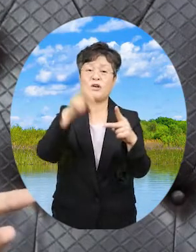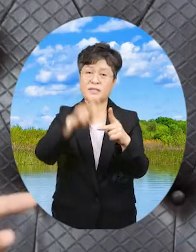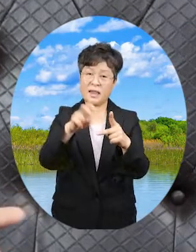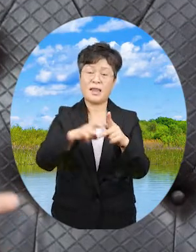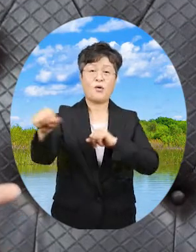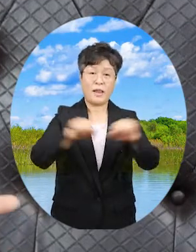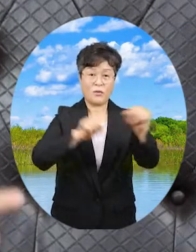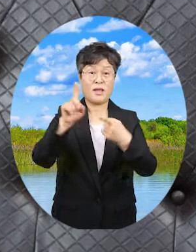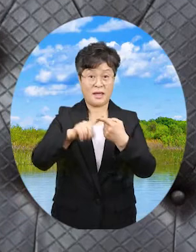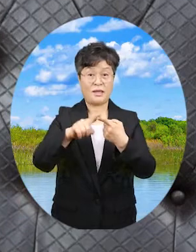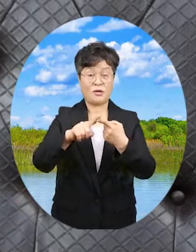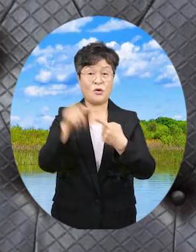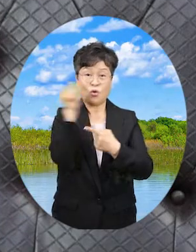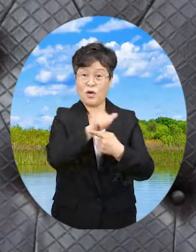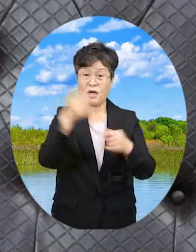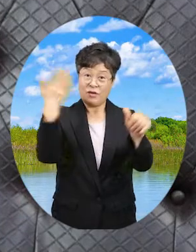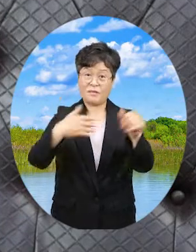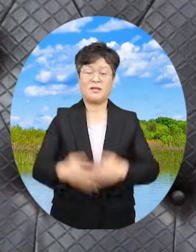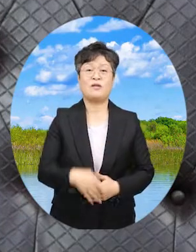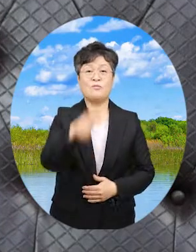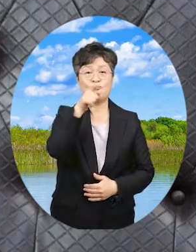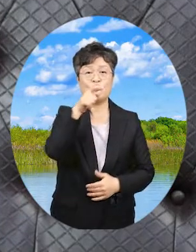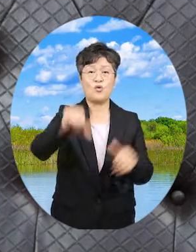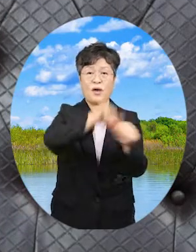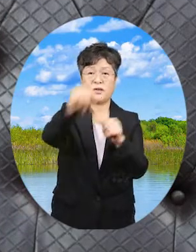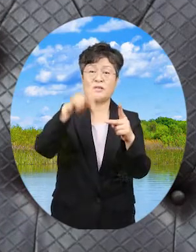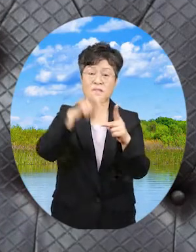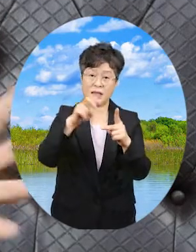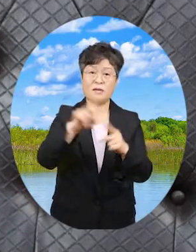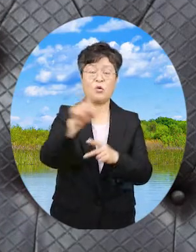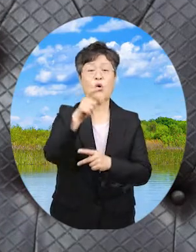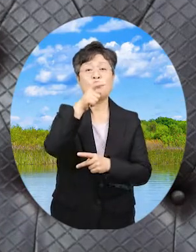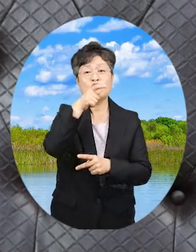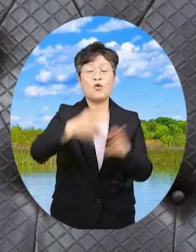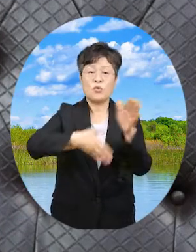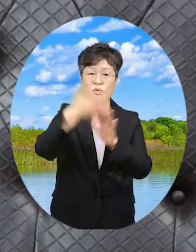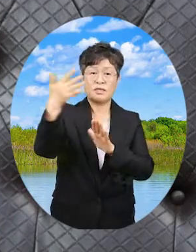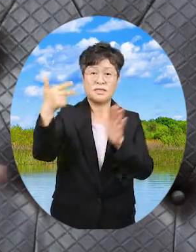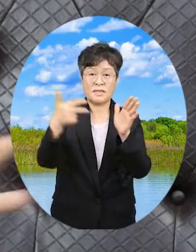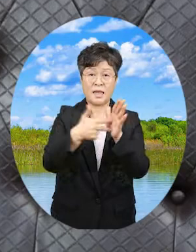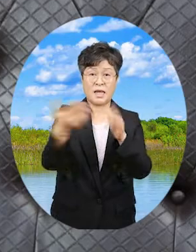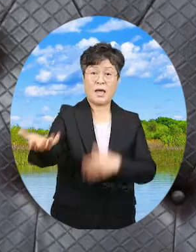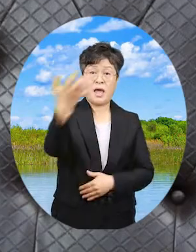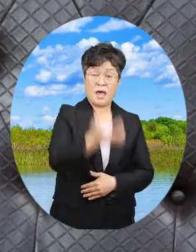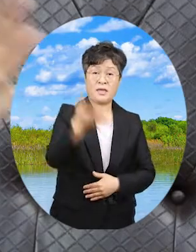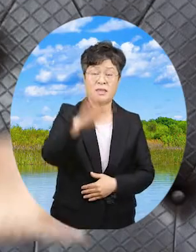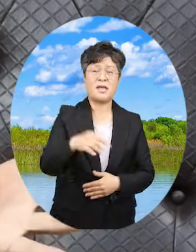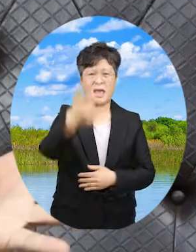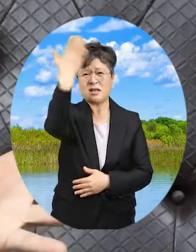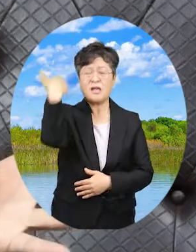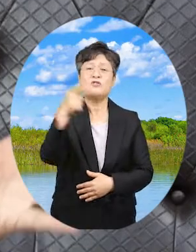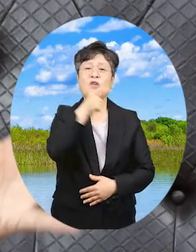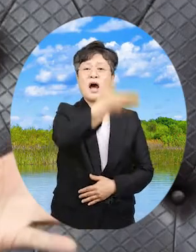좋겠다라는 취지에서 도시재단에 이제 들어와서 물환경센터로 이름을 좀 바꾸면서 폭넓게 하천이라든지 호소 외에도 좀 더